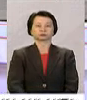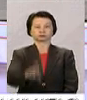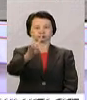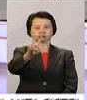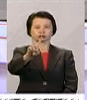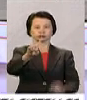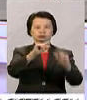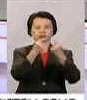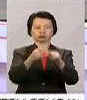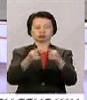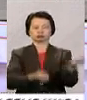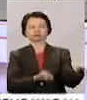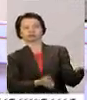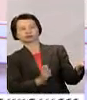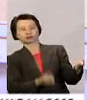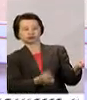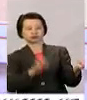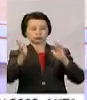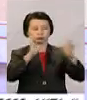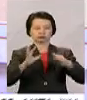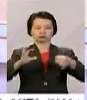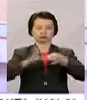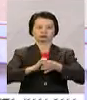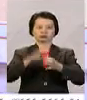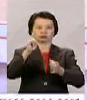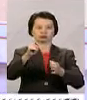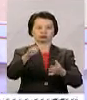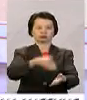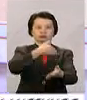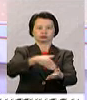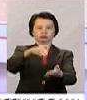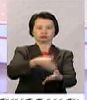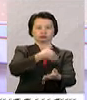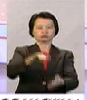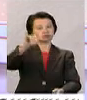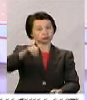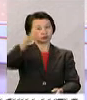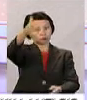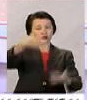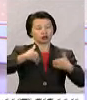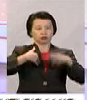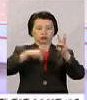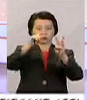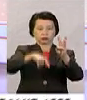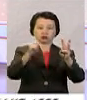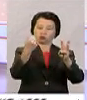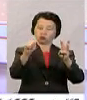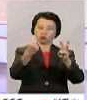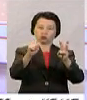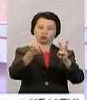Dua buah kumpulan kugiran terkenal tanah air bakal bergabung dalam sebuah konsert. Konsert yang bakal berlangsung pada 6 Oktober depan